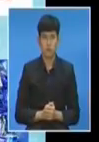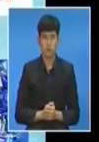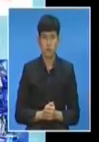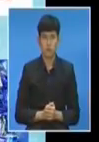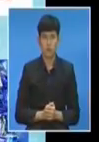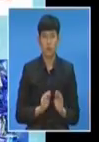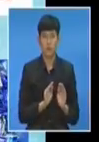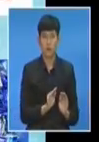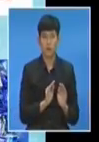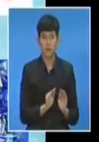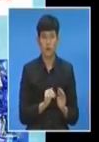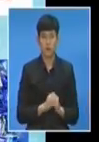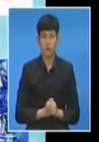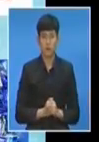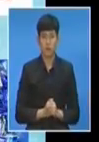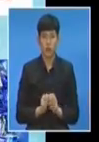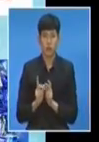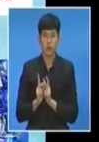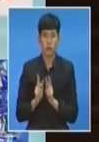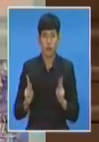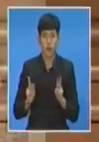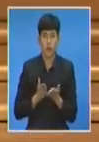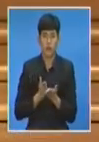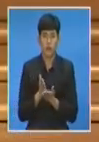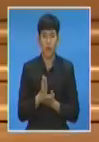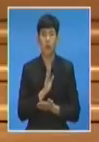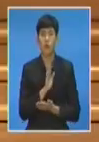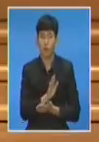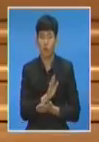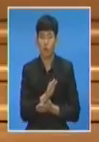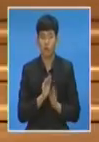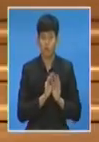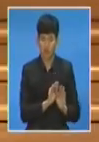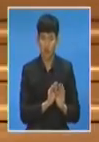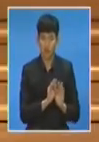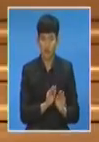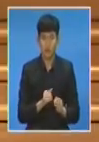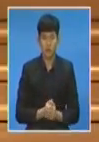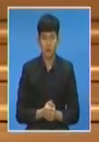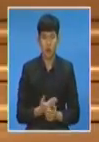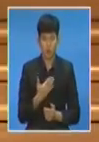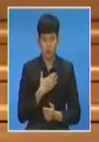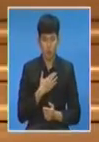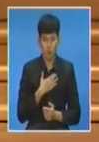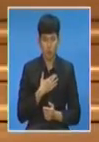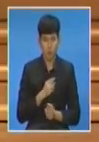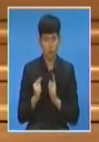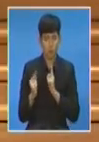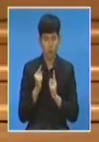เป็นของฝากจากกรรมาธิการคณะของท่านเองครับเรื่องนี้ผมไปนั่งคุย